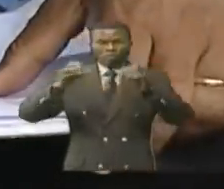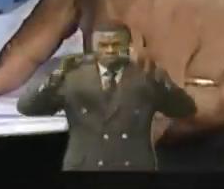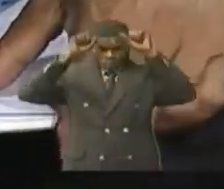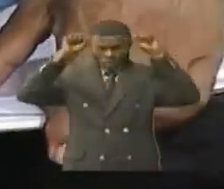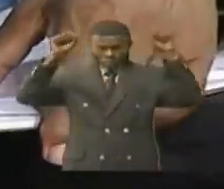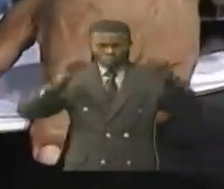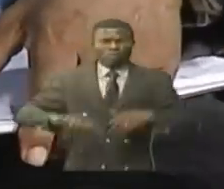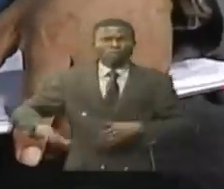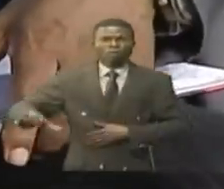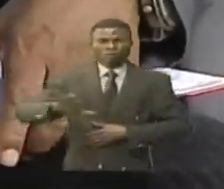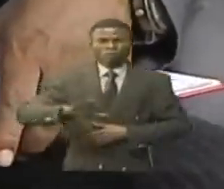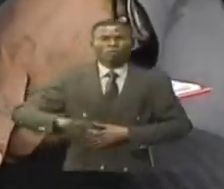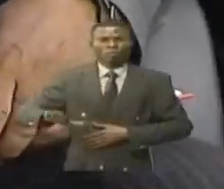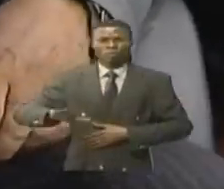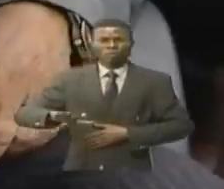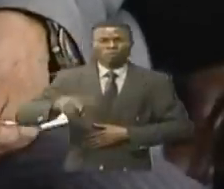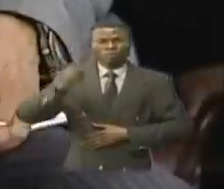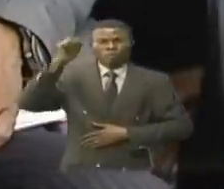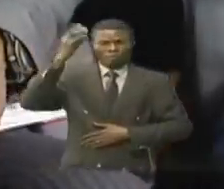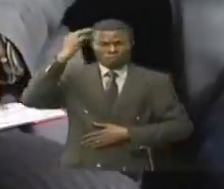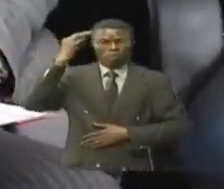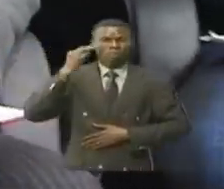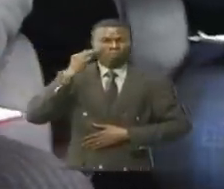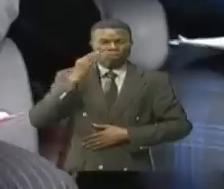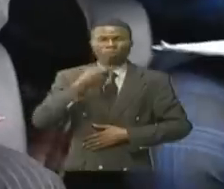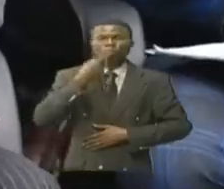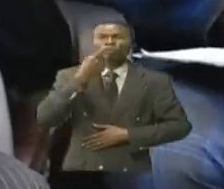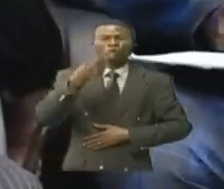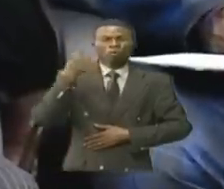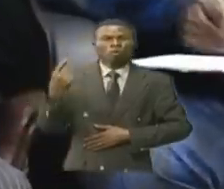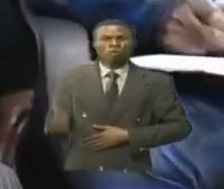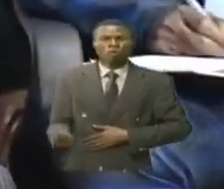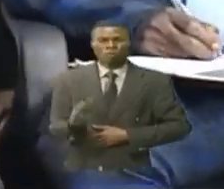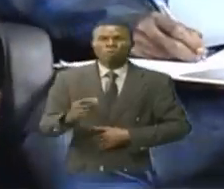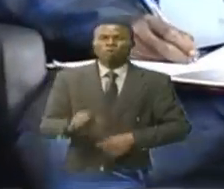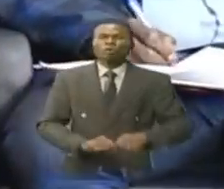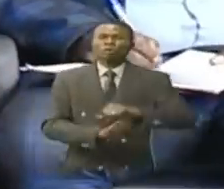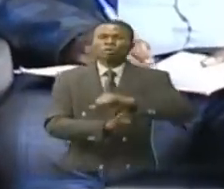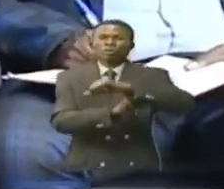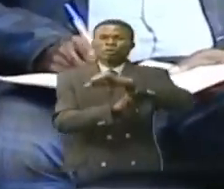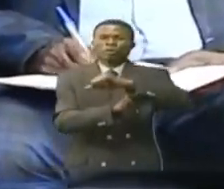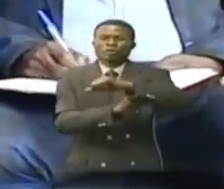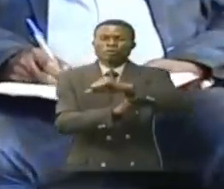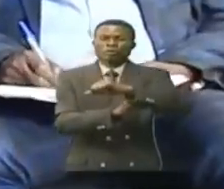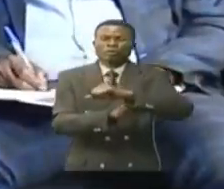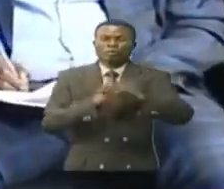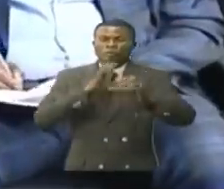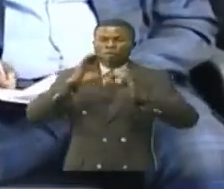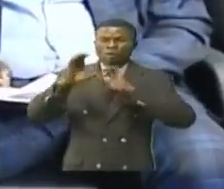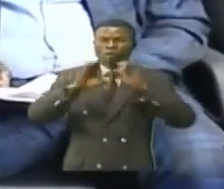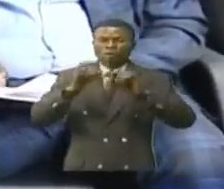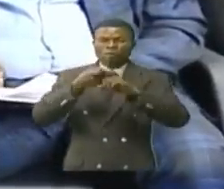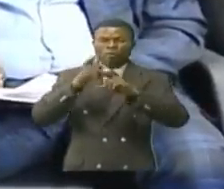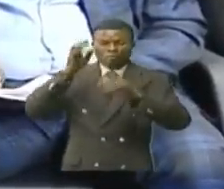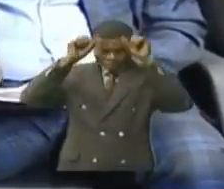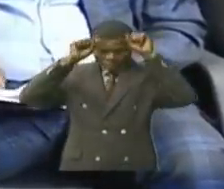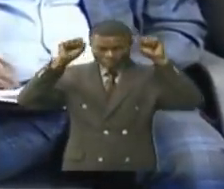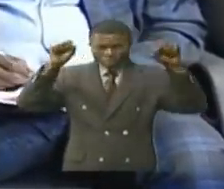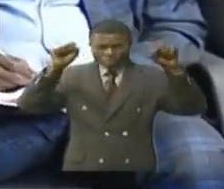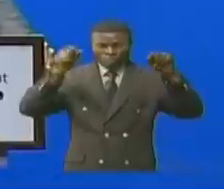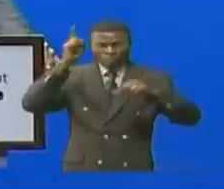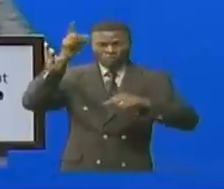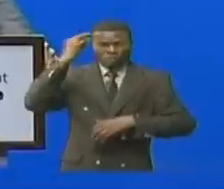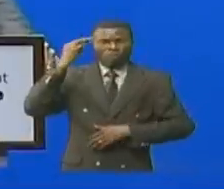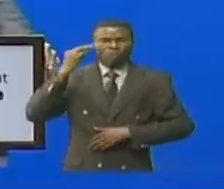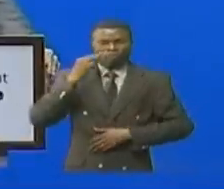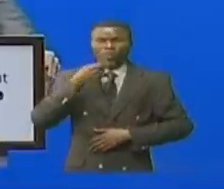de la République, le Premier ministre intervient régulièrement pour appuyer la communication faite par les présidents. Et le Premier ministre